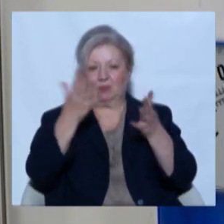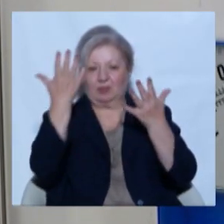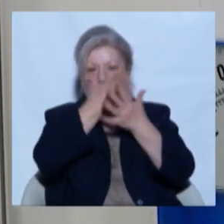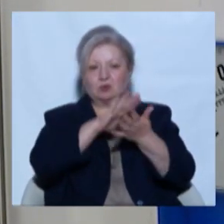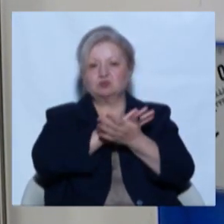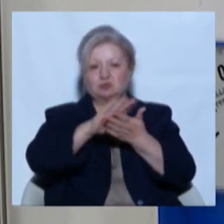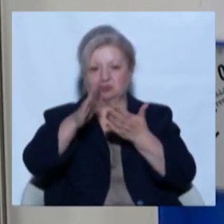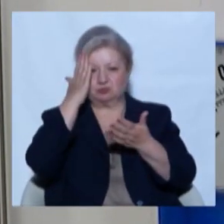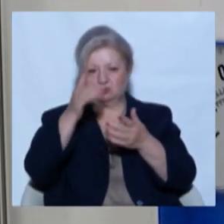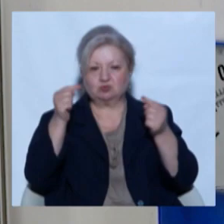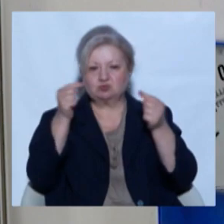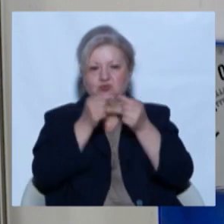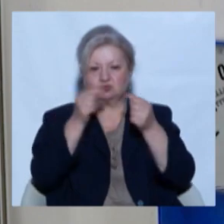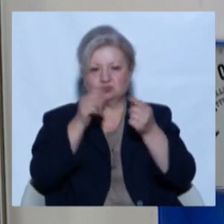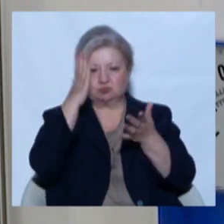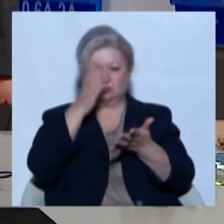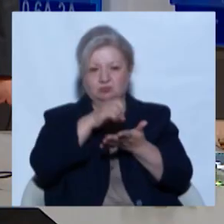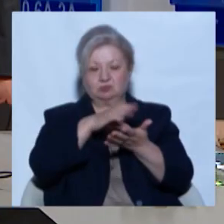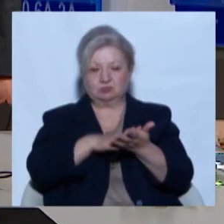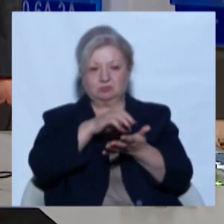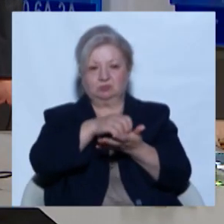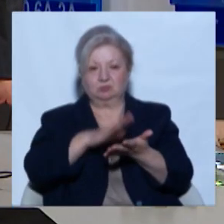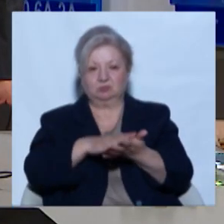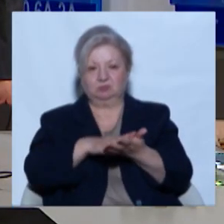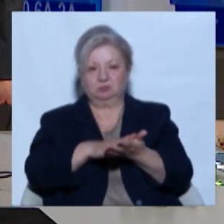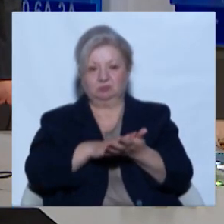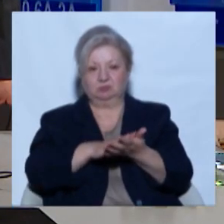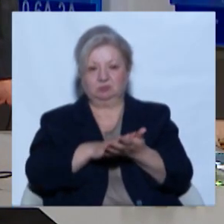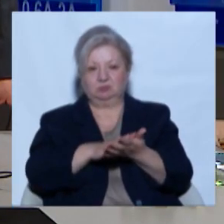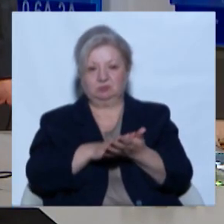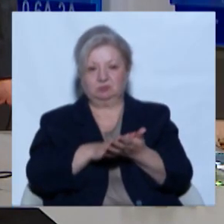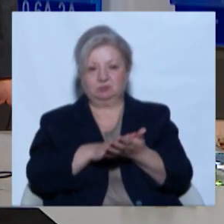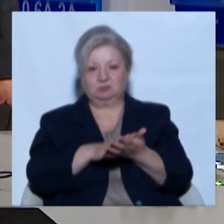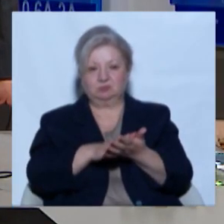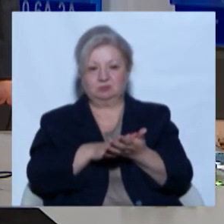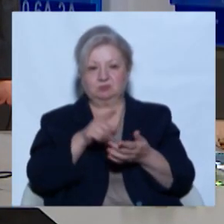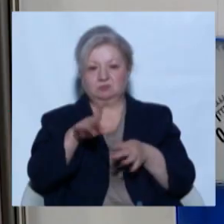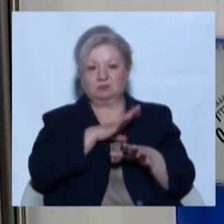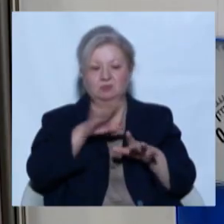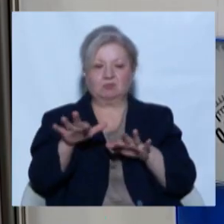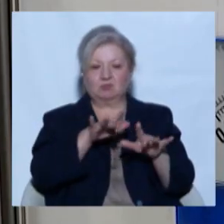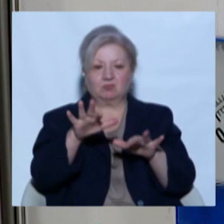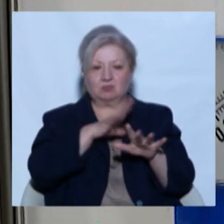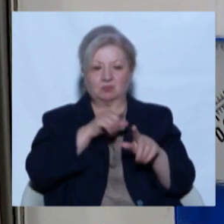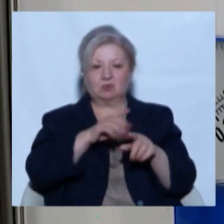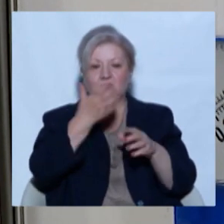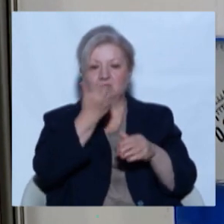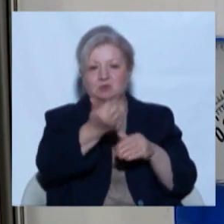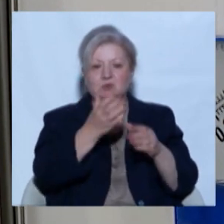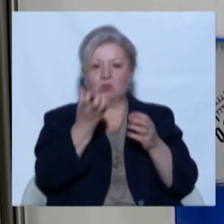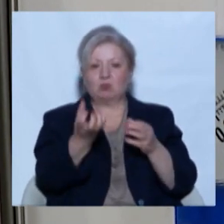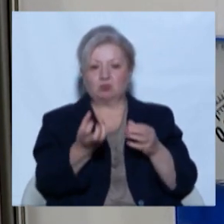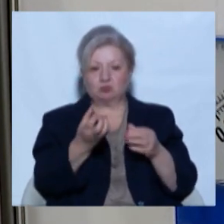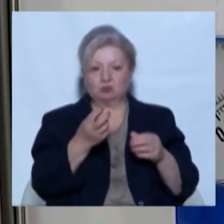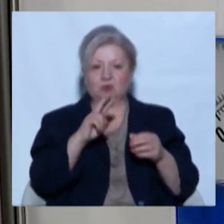არ გაითხაპნებოდა, არ გაიწელებოდა ეკრანზე. მაშინ ის ზუსტად დააფიქსირებდა იმ მონაკვეთებს, სადაც მოძრაობდა